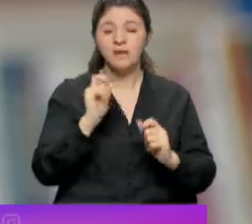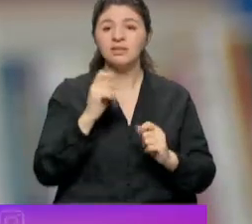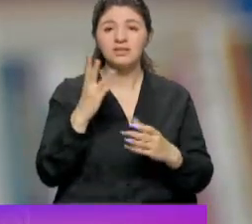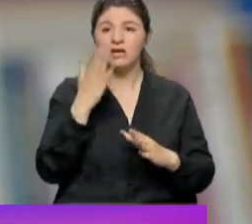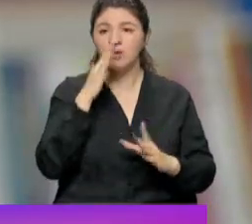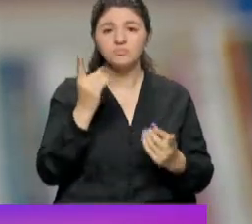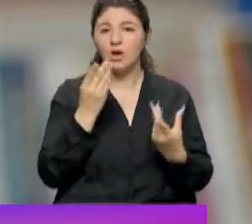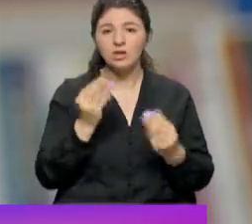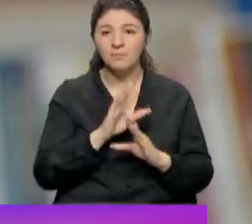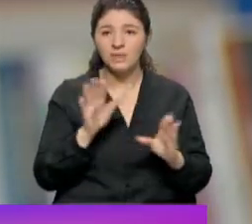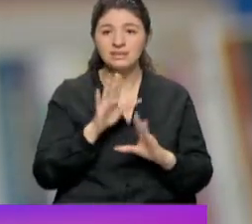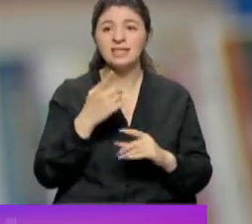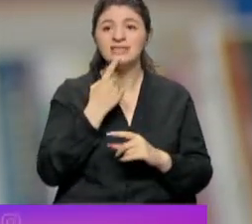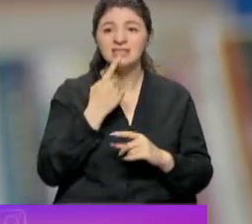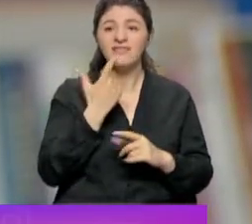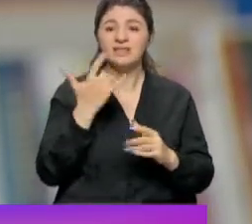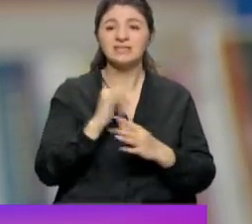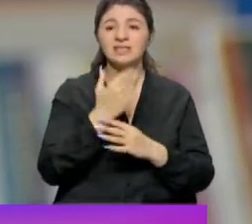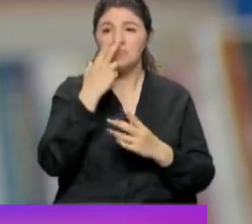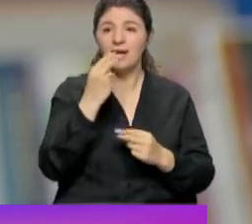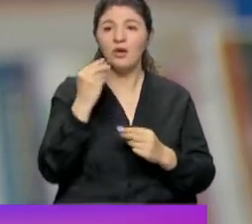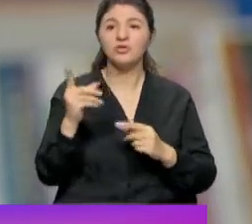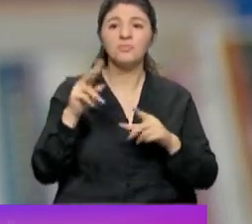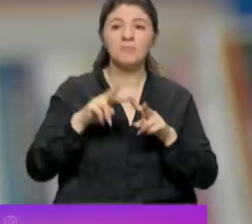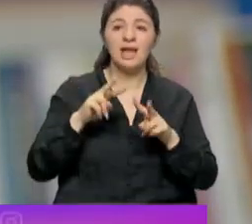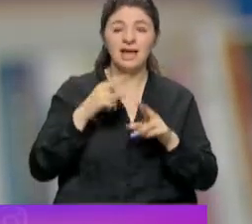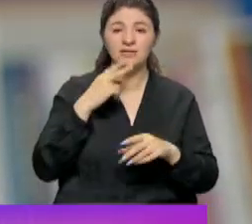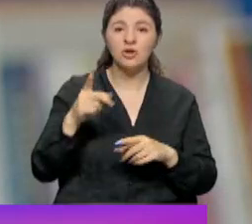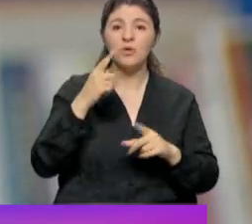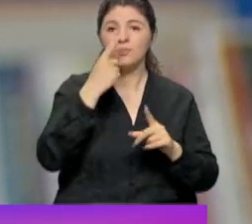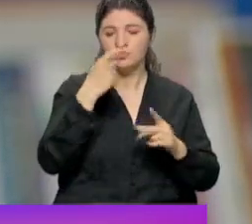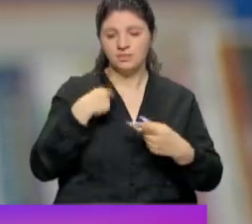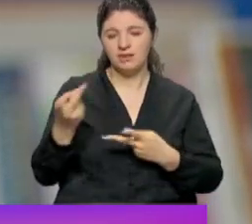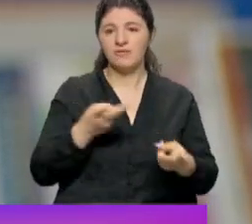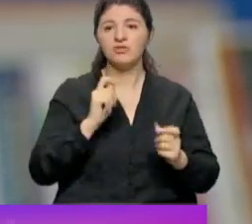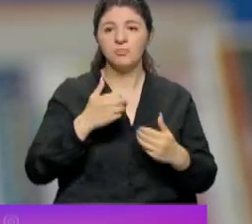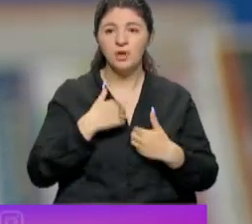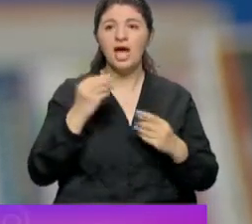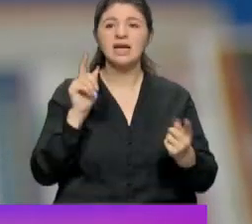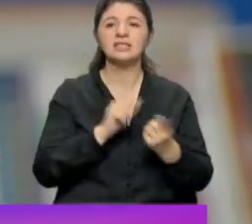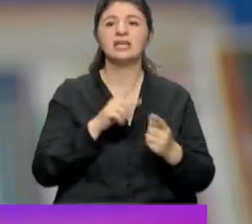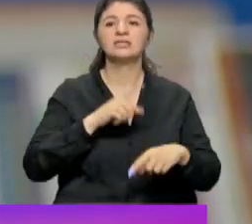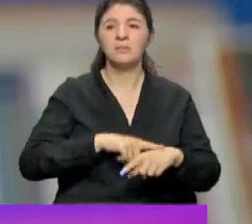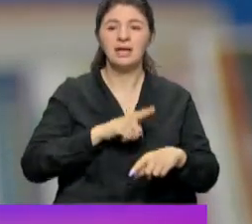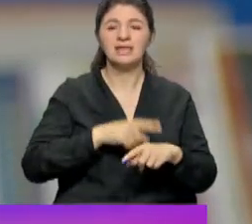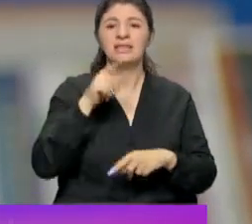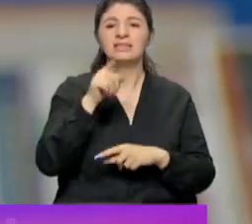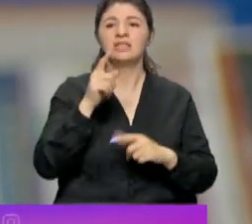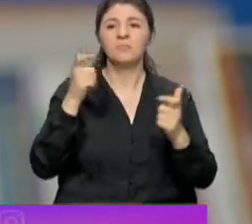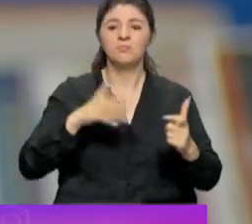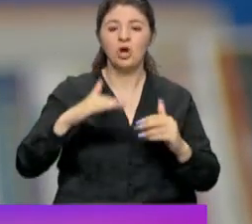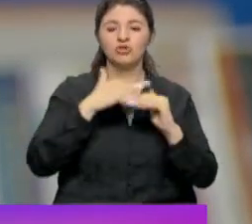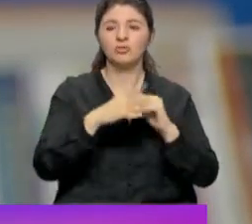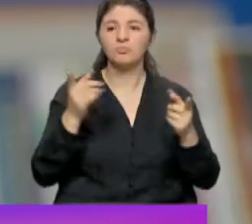etmekten daha doğal bir şey olamaz sesini ve sanatını beğendiği Melek mosso you burnumuza davet ediyorum en kısa zamanda sizi